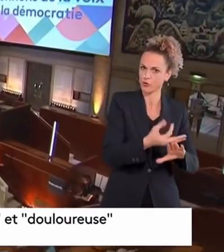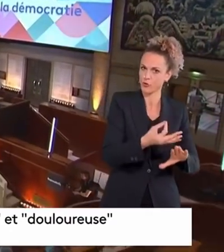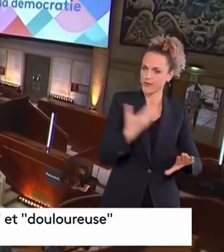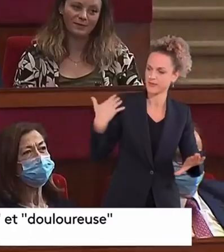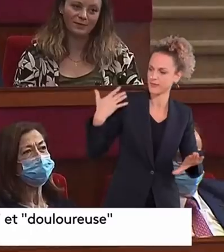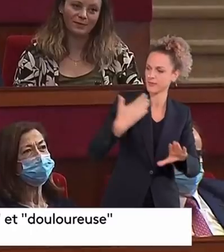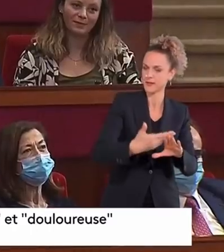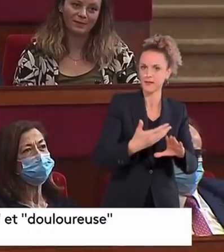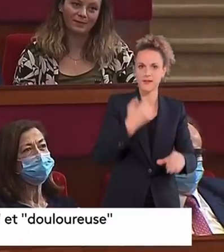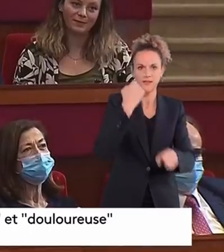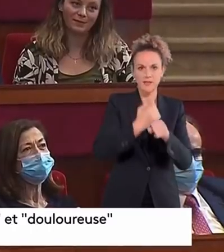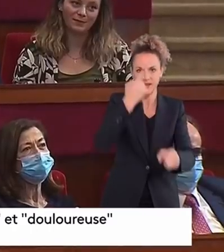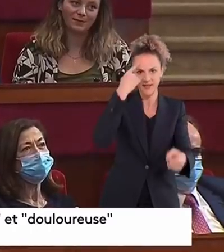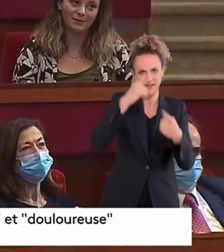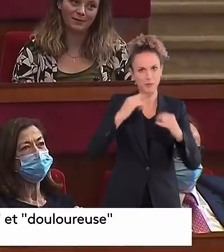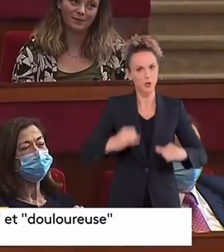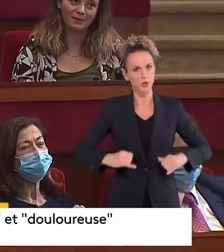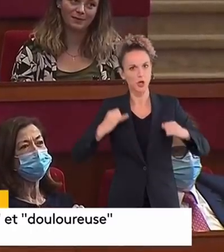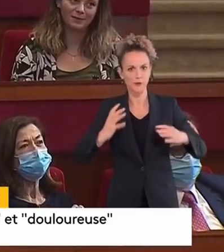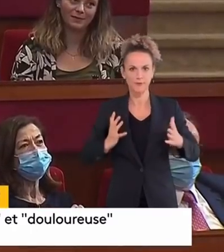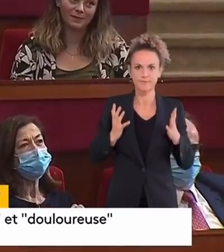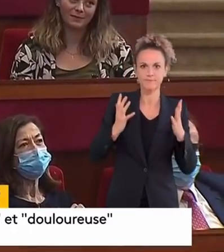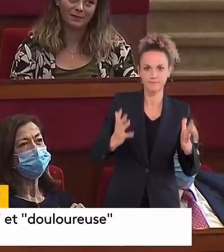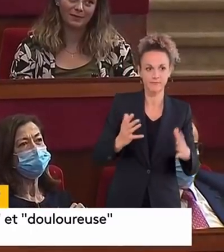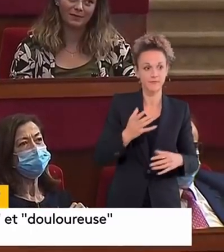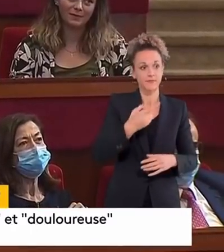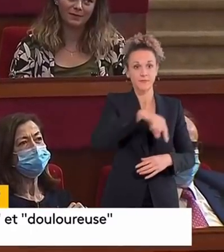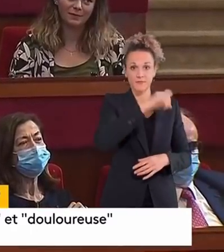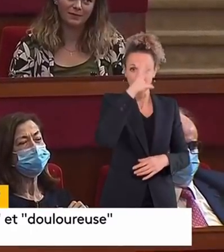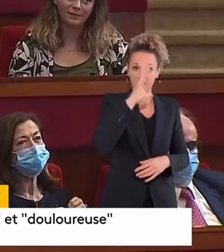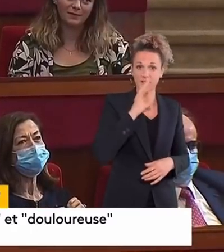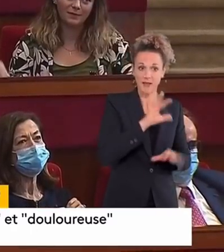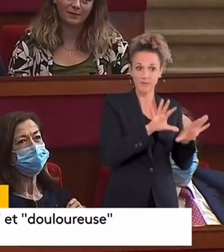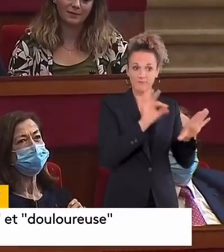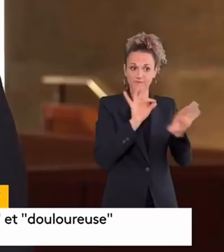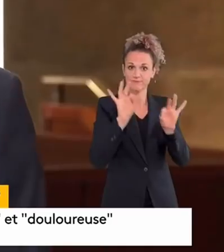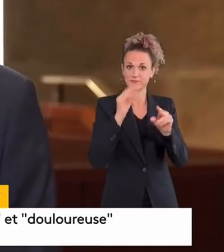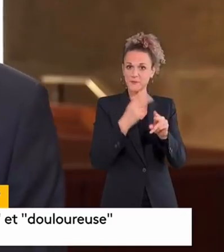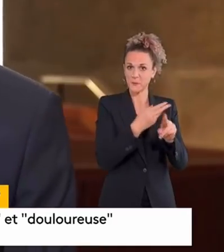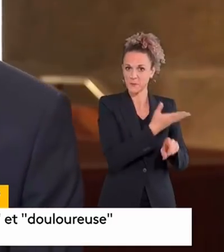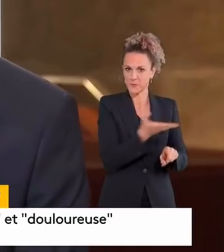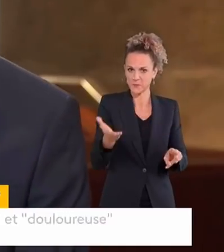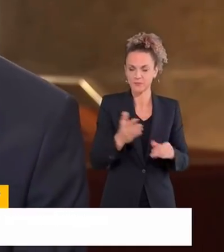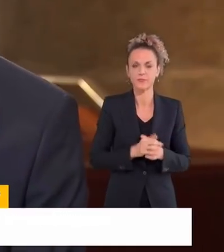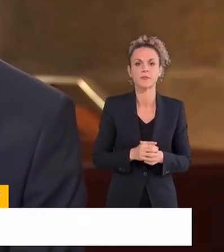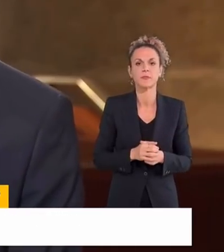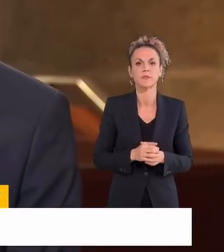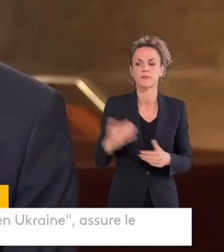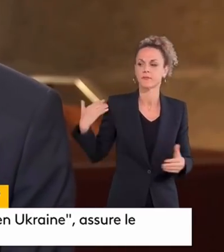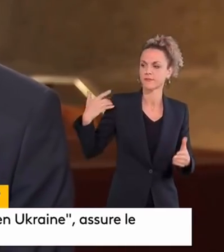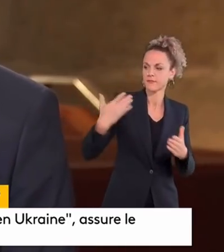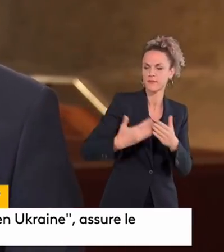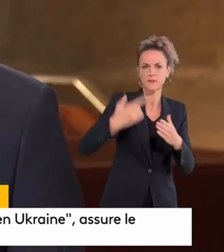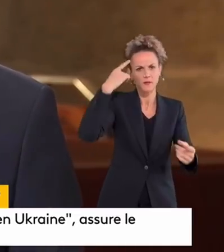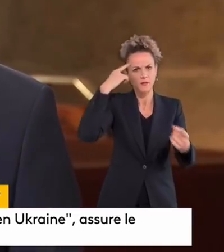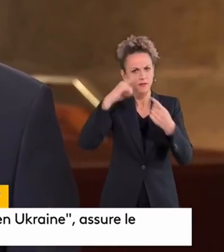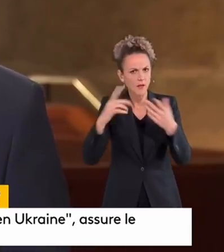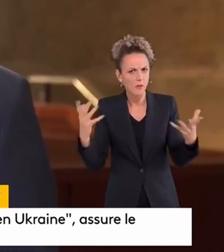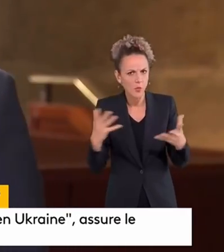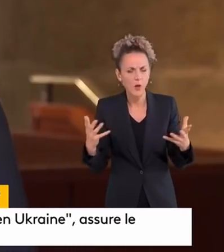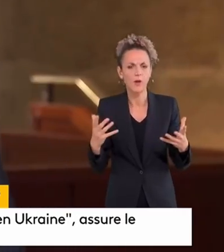de l'engagement des jeunes. Ils ont tous été tirés au sort. Alors on parlait tout au long de cet après-midi au Palais d'Iéna de la défiance à